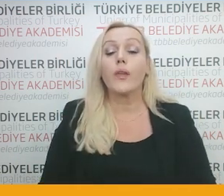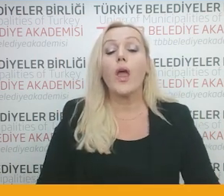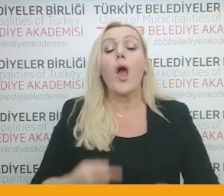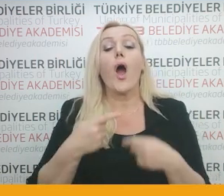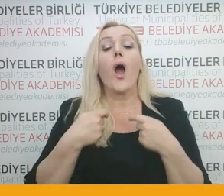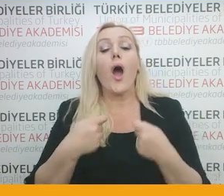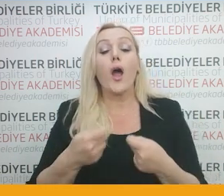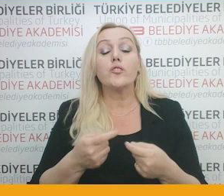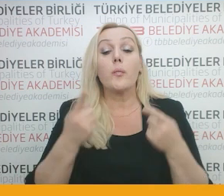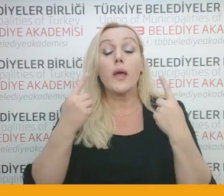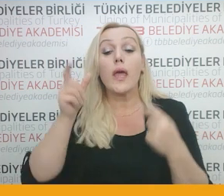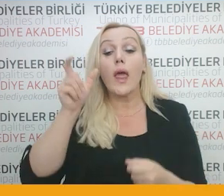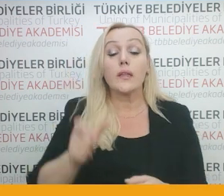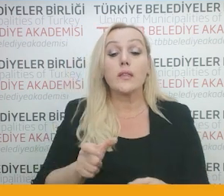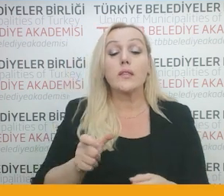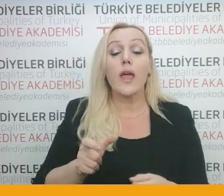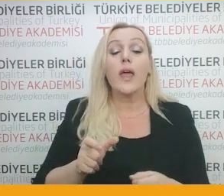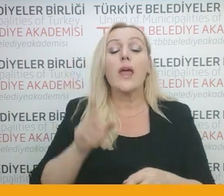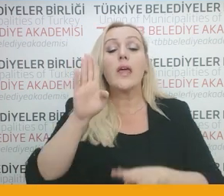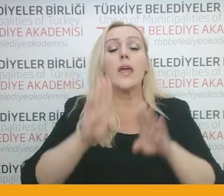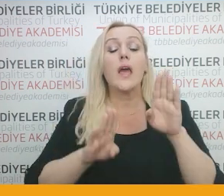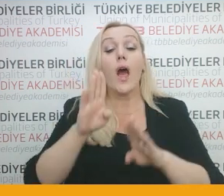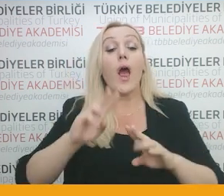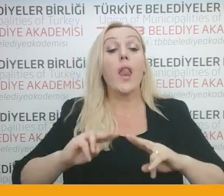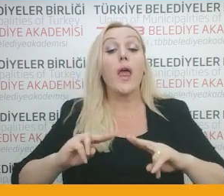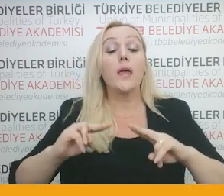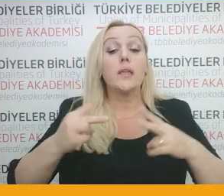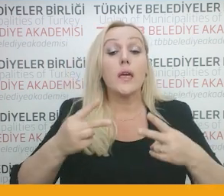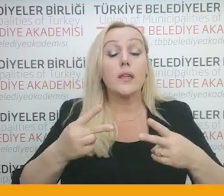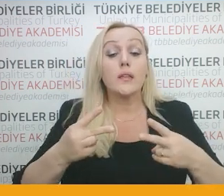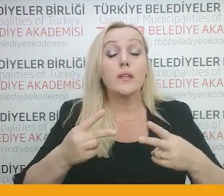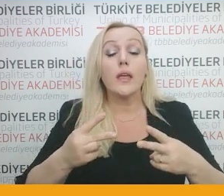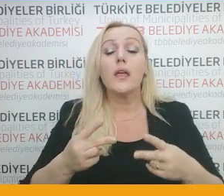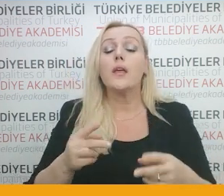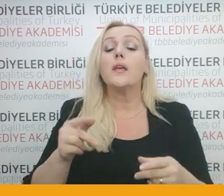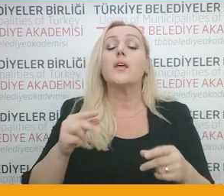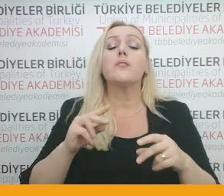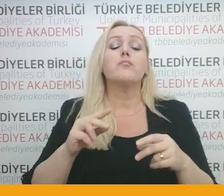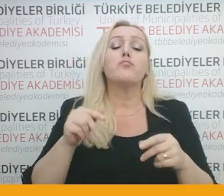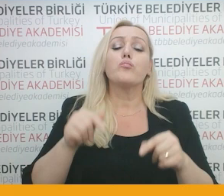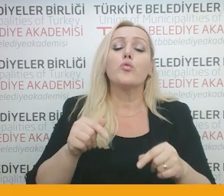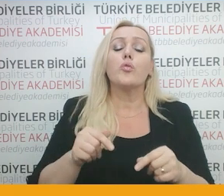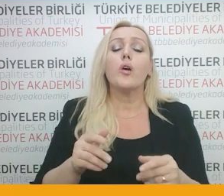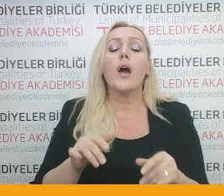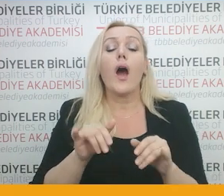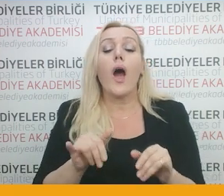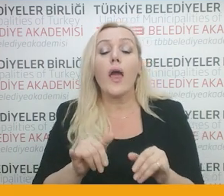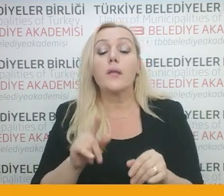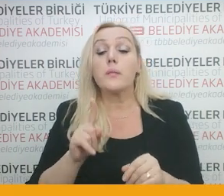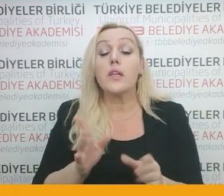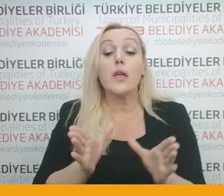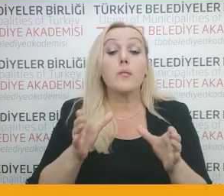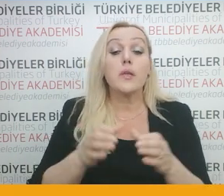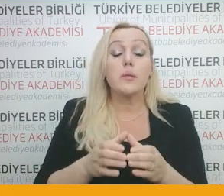Harcama yetkisi devre ihale yetkisi konusunda arkadaşlar harcama yetkisinin devri beraberinde ihale yetkisini de götürür. Yani bir birimin harcama